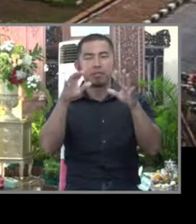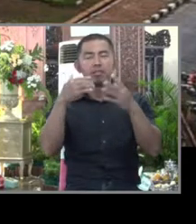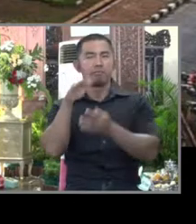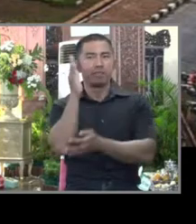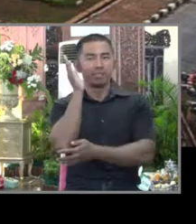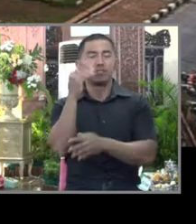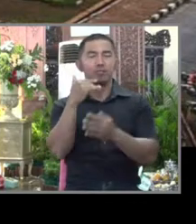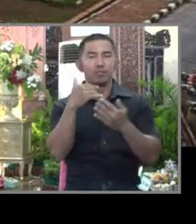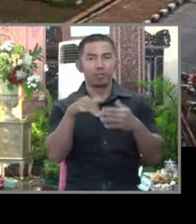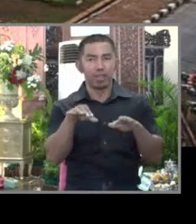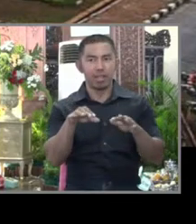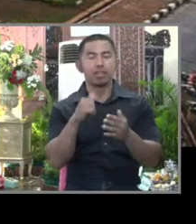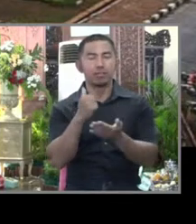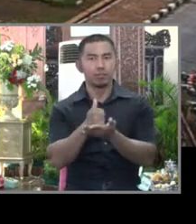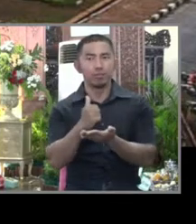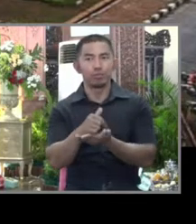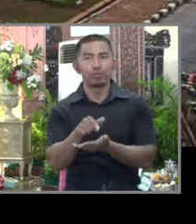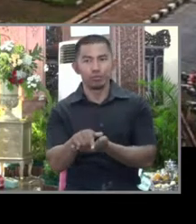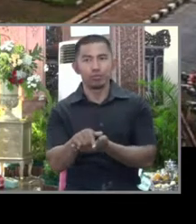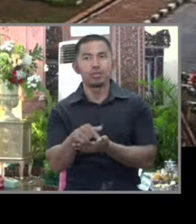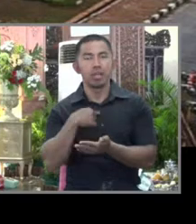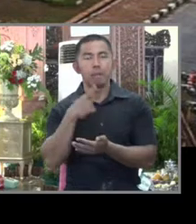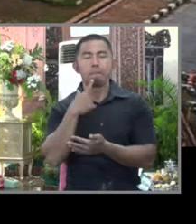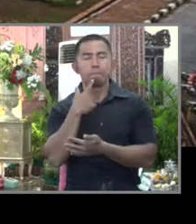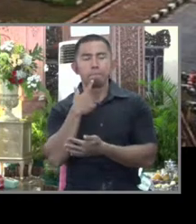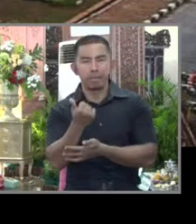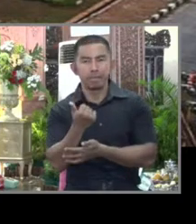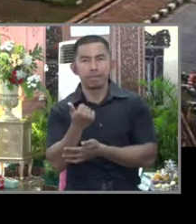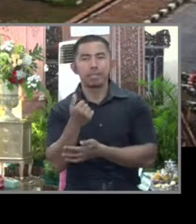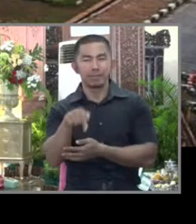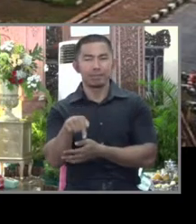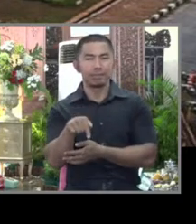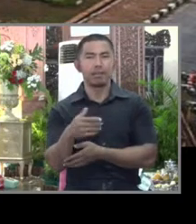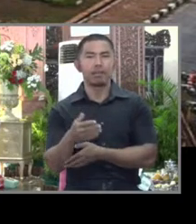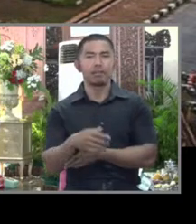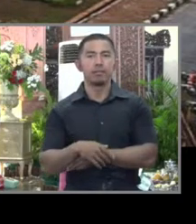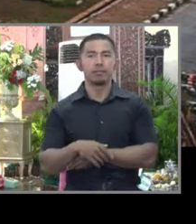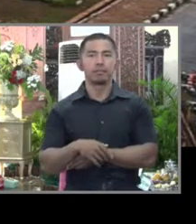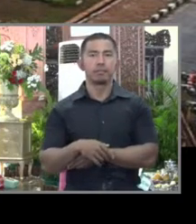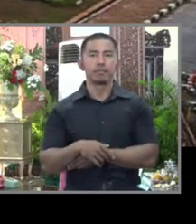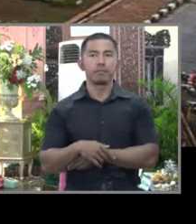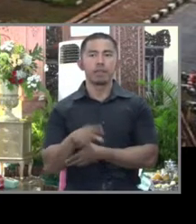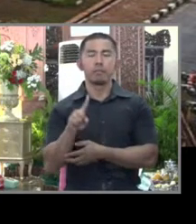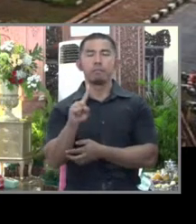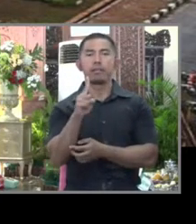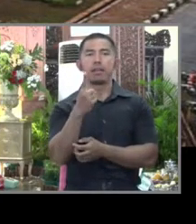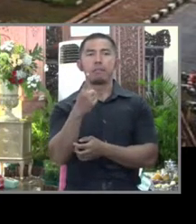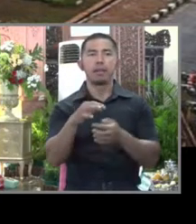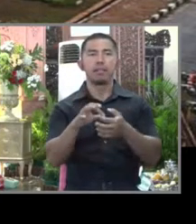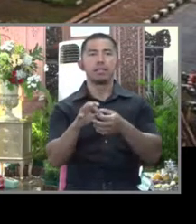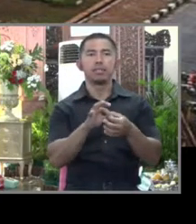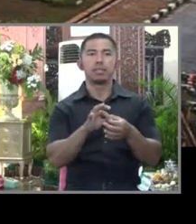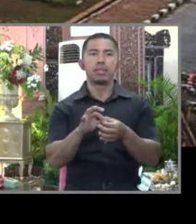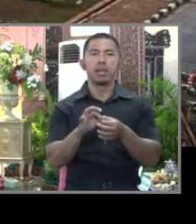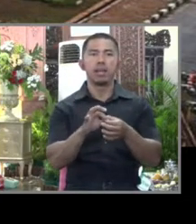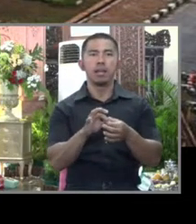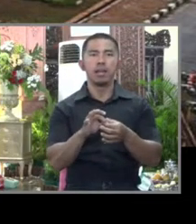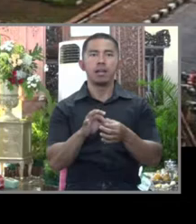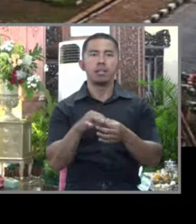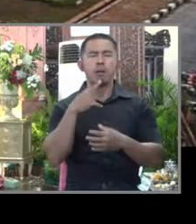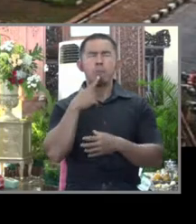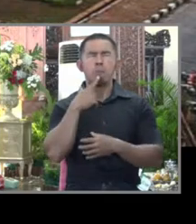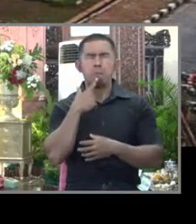disampaikan tentunya yang perlu kami sampaikan disini adalah yang pertama terkait dengan yang